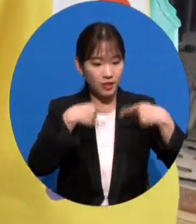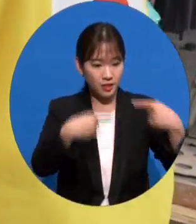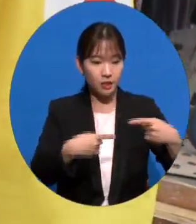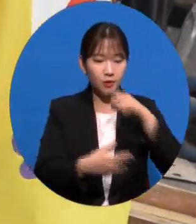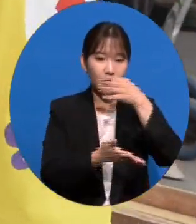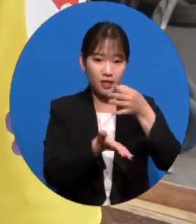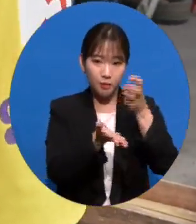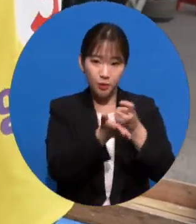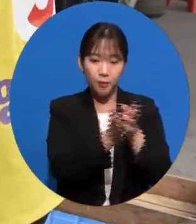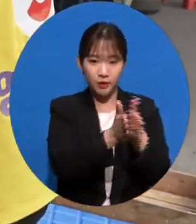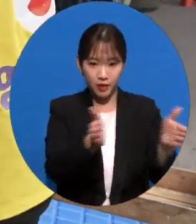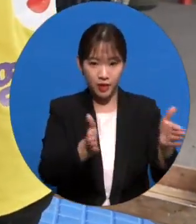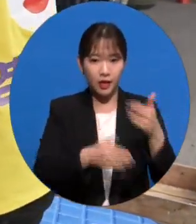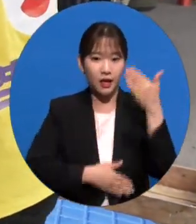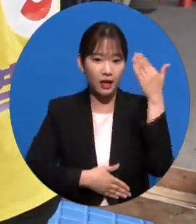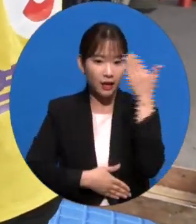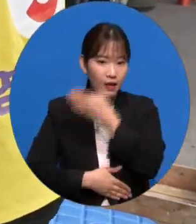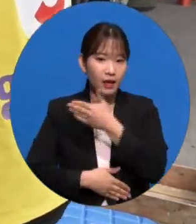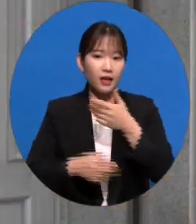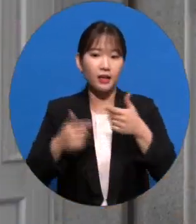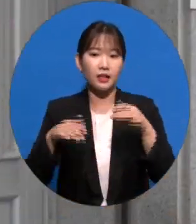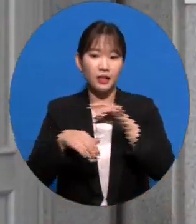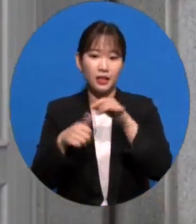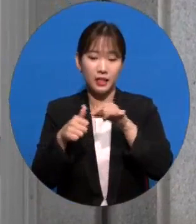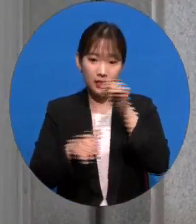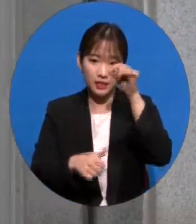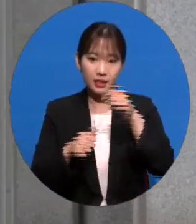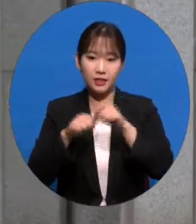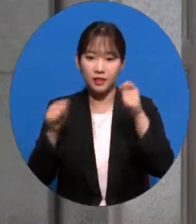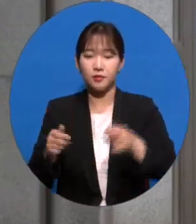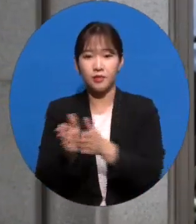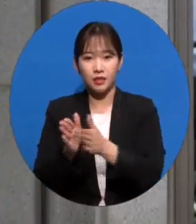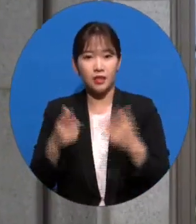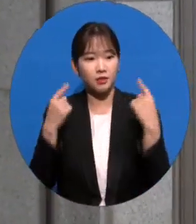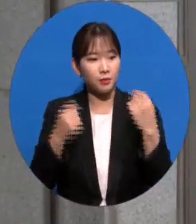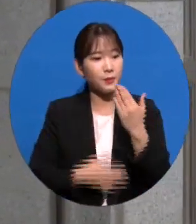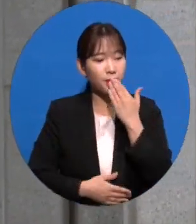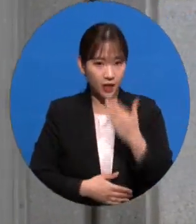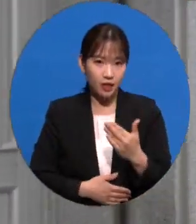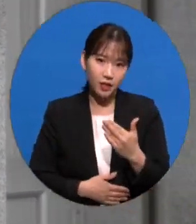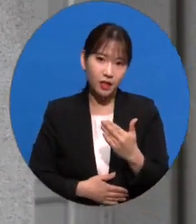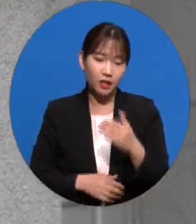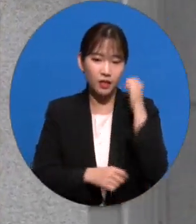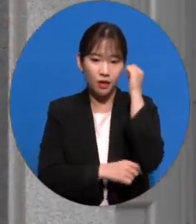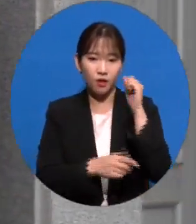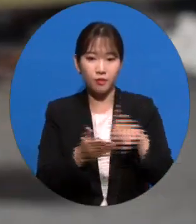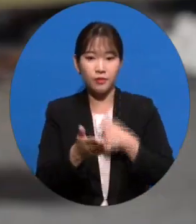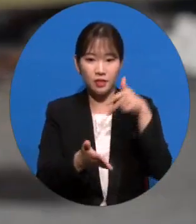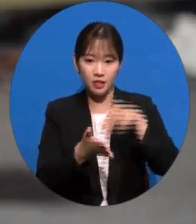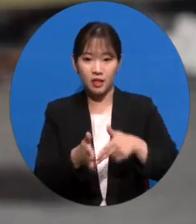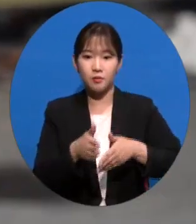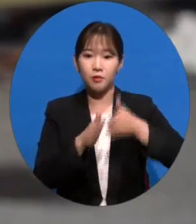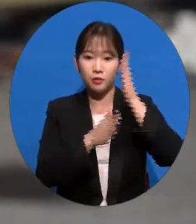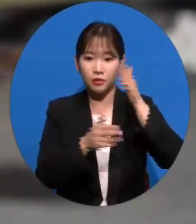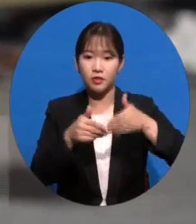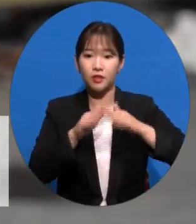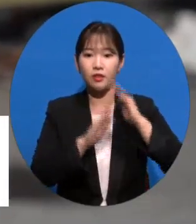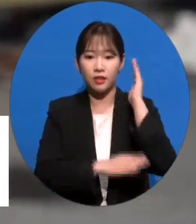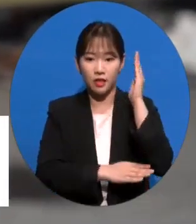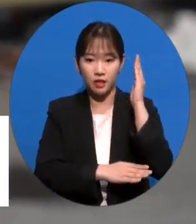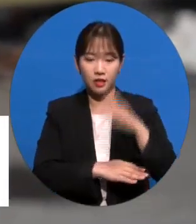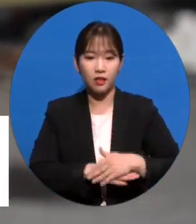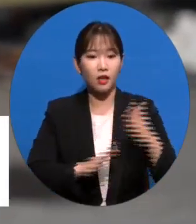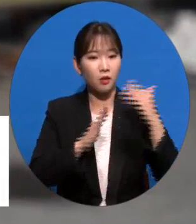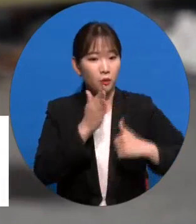내실화와 투명한 인사 시스템 도입, 지속 가능한 자립형 영암 건설을 강조했습니다. 공천만